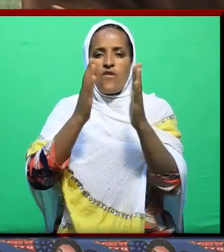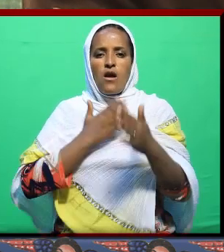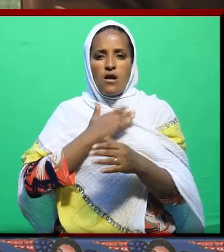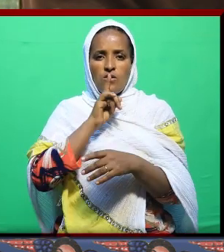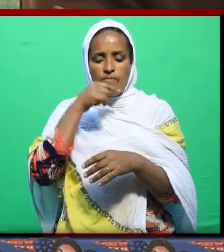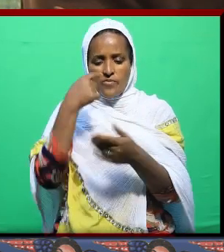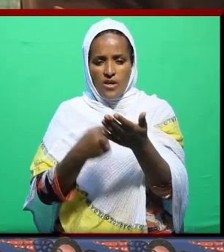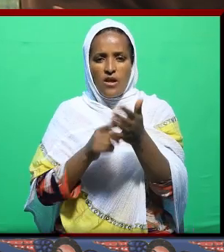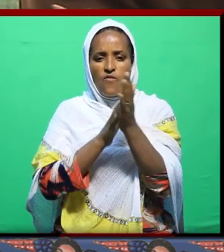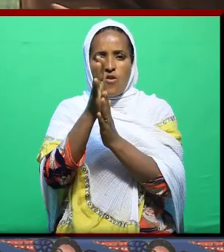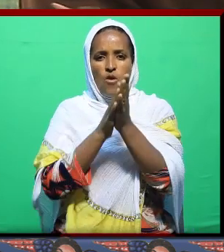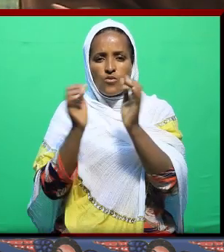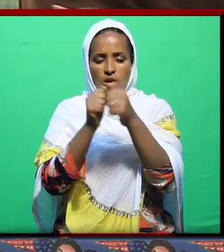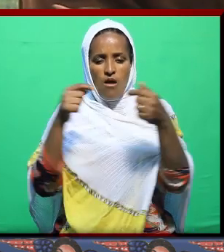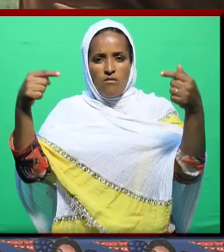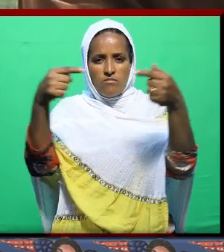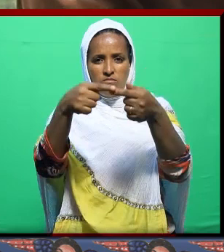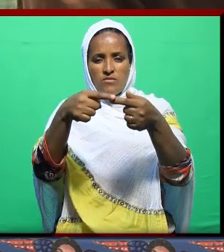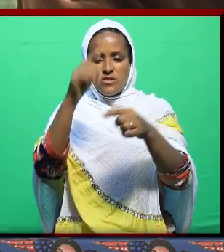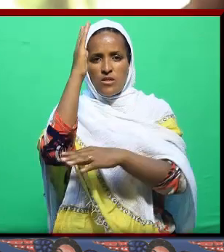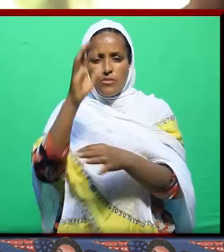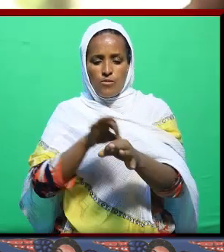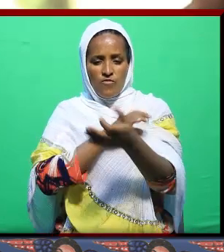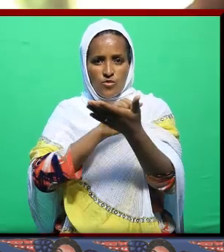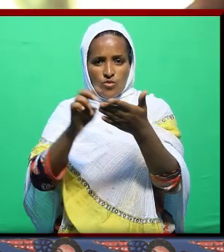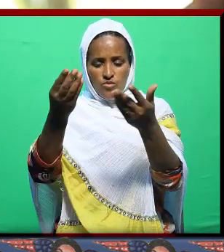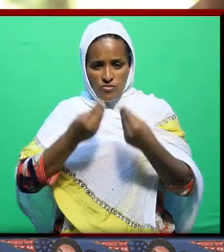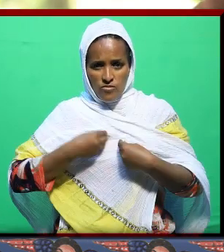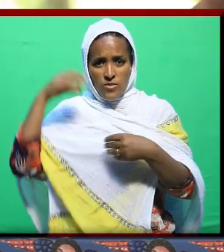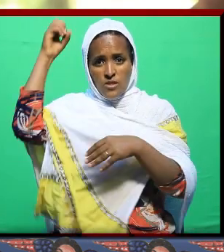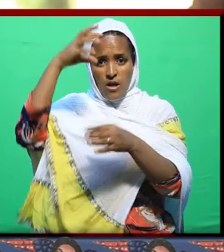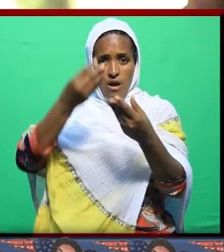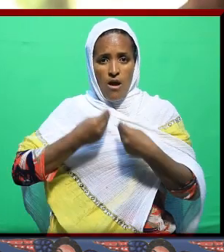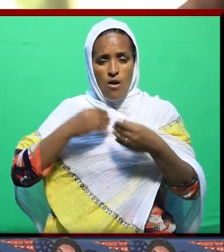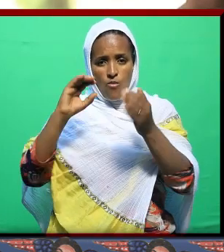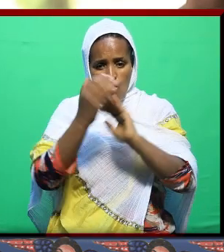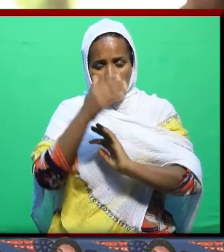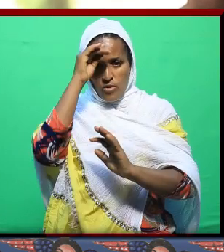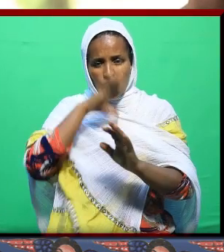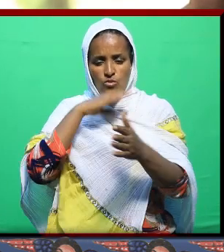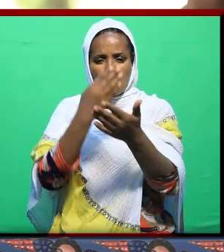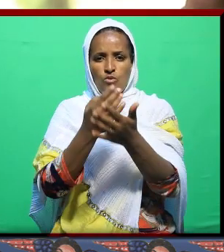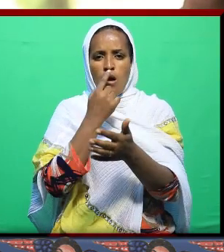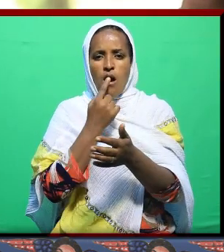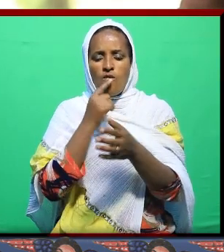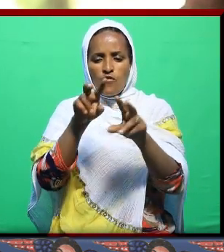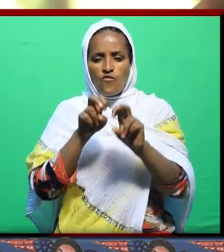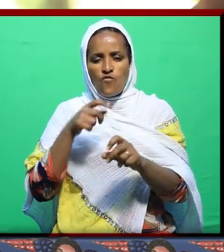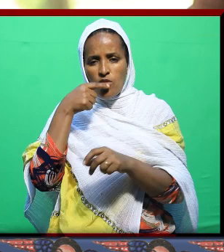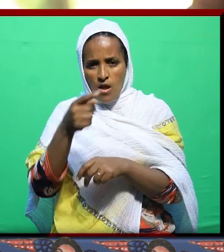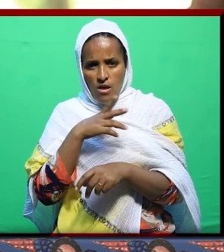አለ። ይህ ከፈቃድ ጋር የሚያያዛል። እርግጥ እግዚአብሔር መንፈስ ቅዱስ የሚሰጠው ጸጋ ቢሆንም የሰው ልጆች አፋቸው